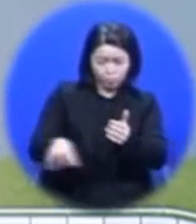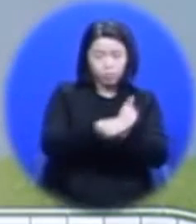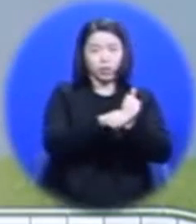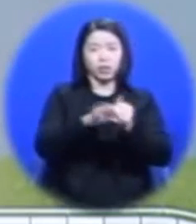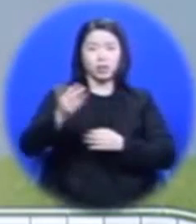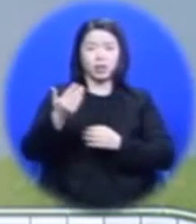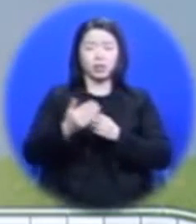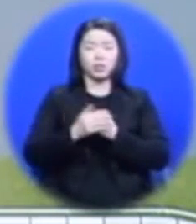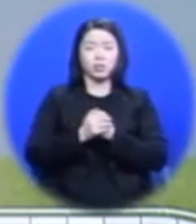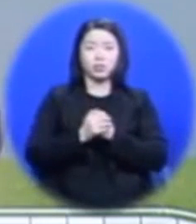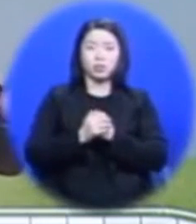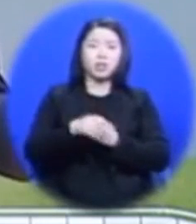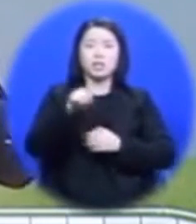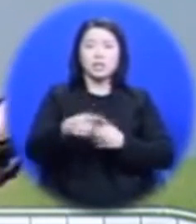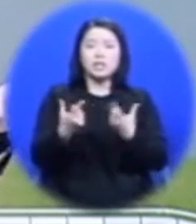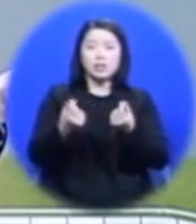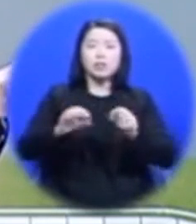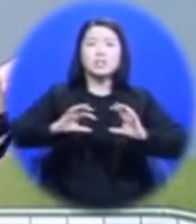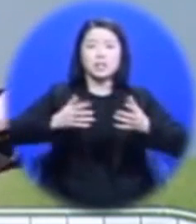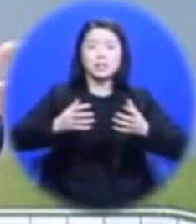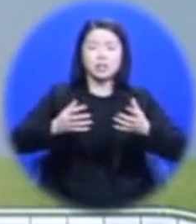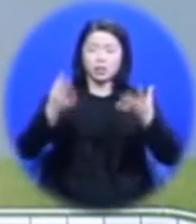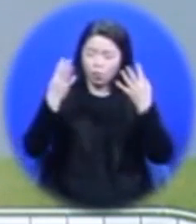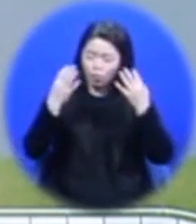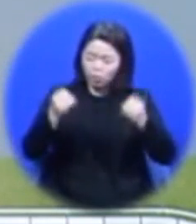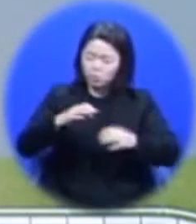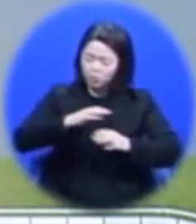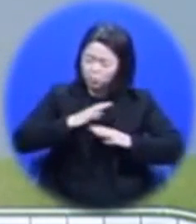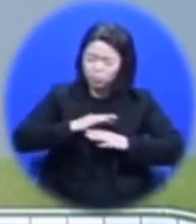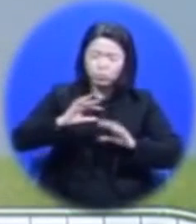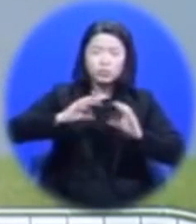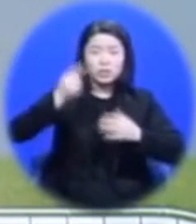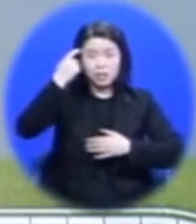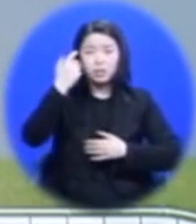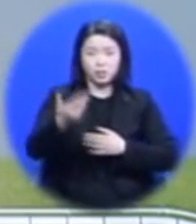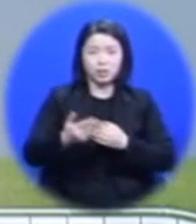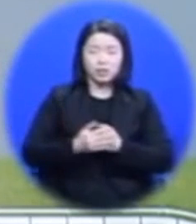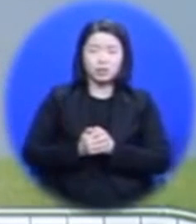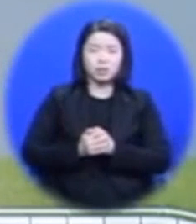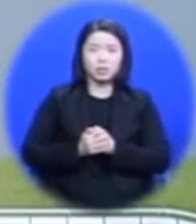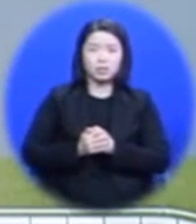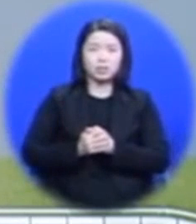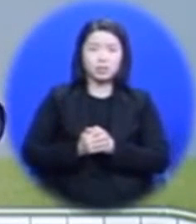됩니다. 이런 세상이 얼마나 무서운 세상입니다.